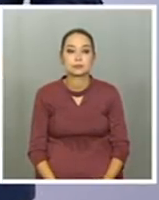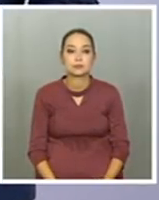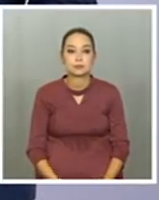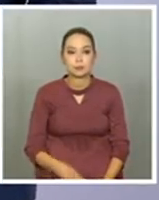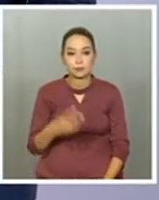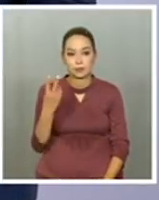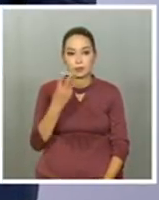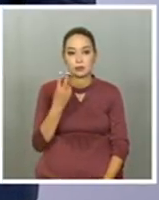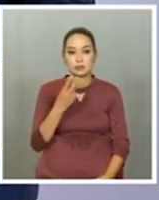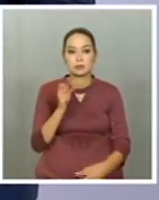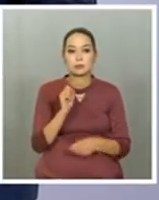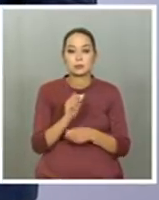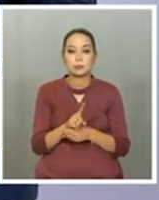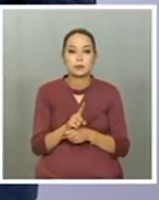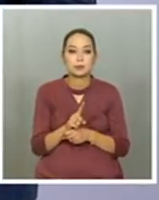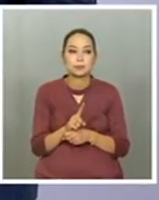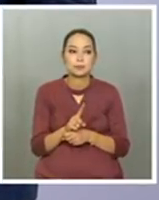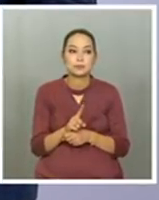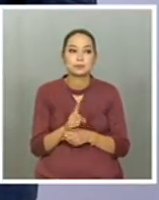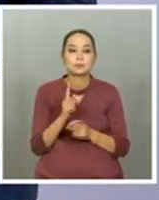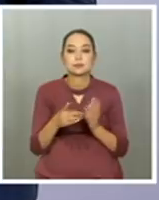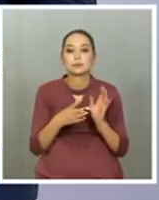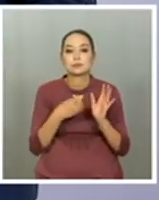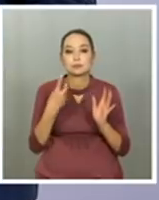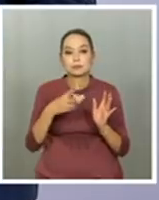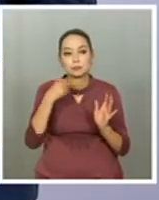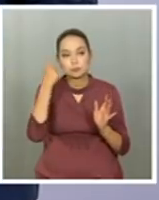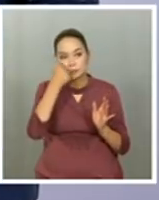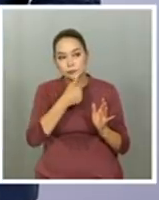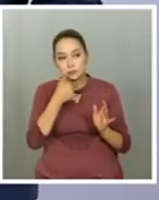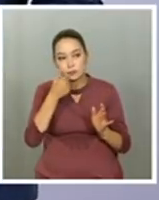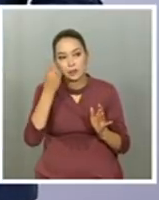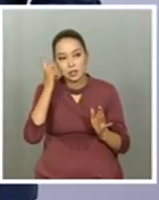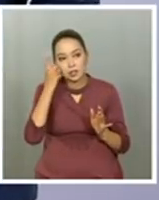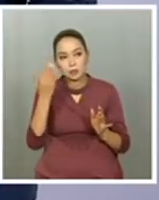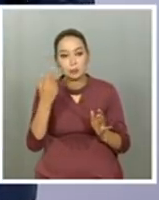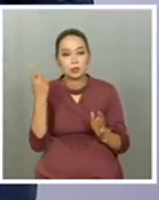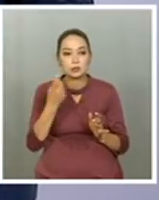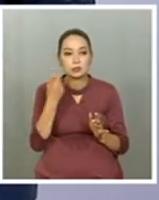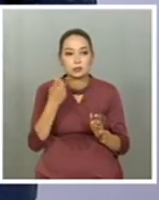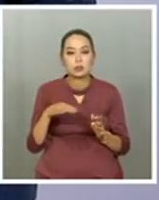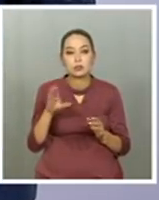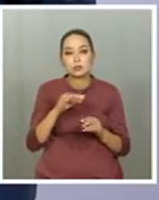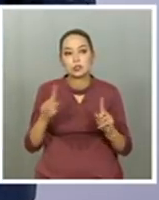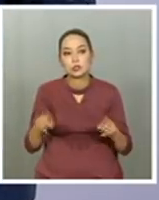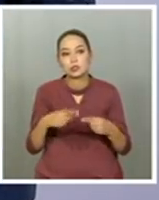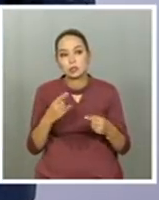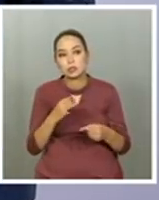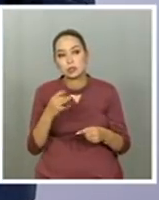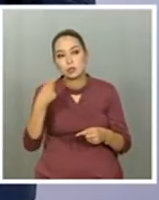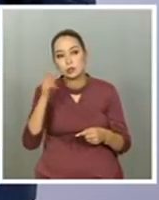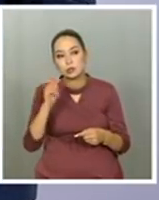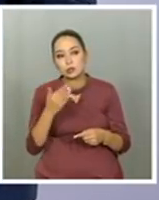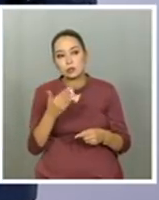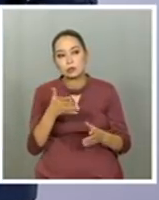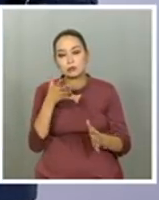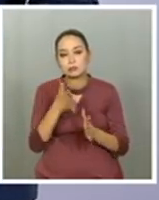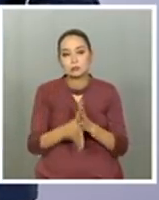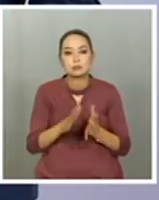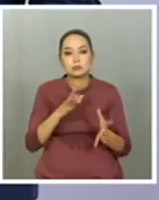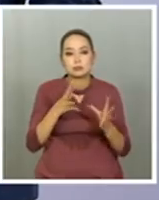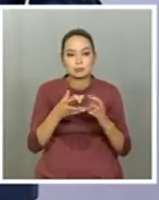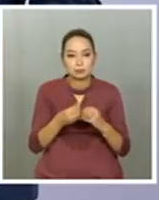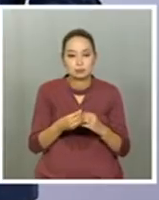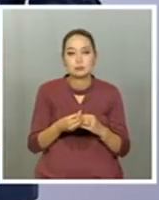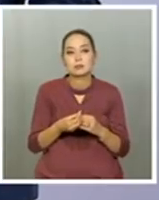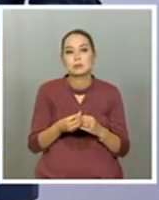Келесі екінші тапсырма. 1920 жылы Германия шаруашылығының жетілуіне және соғыс шығындарынан құтылуына